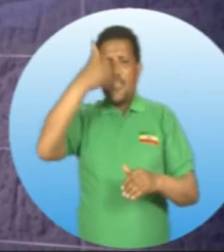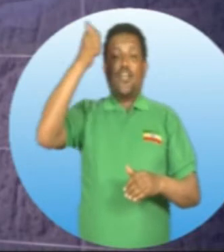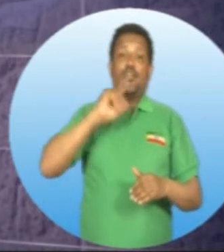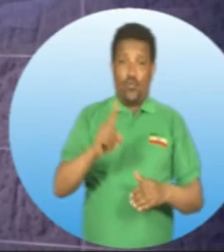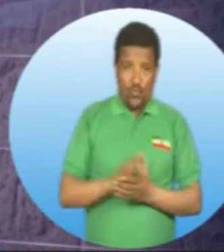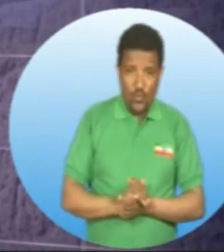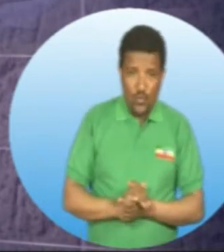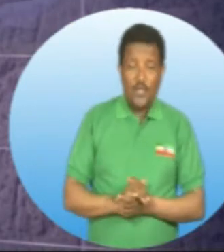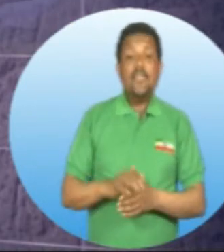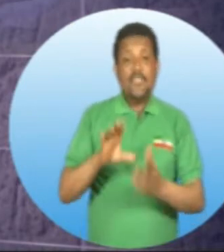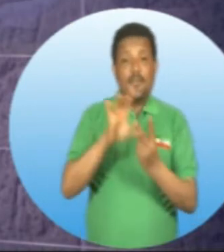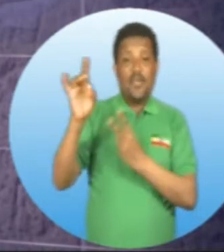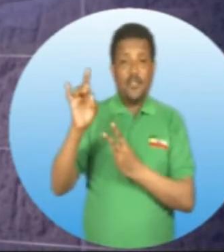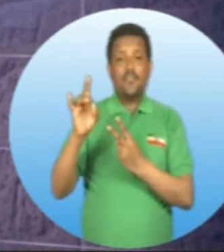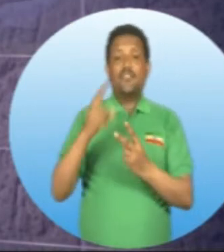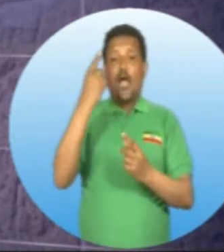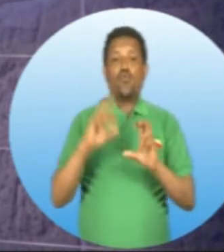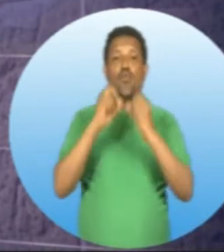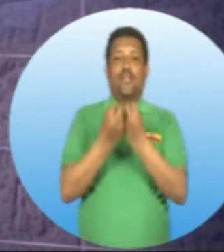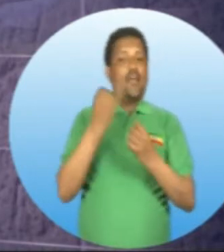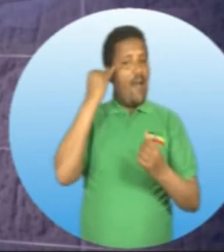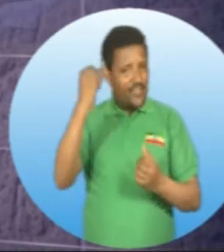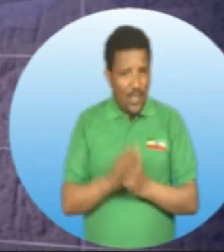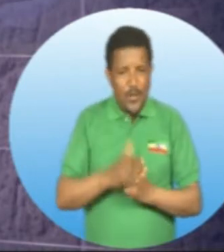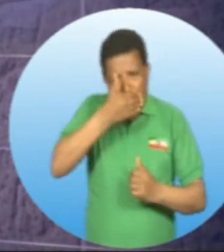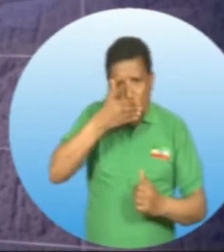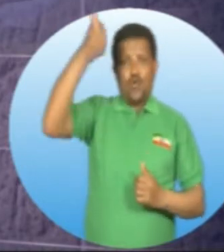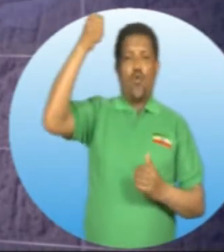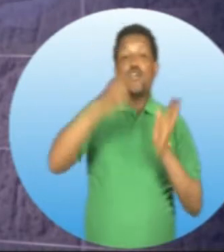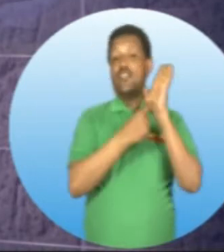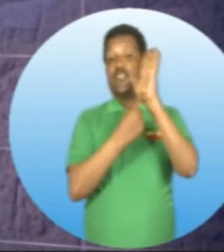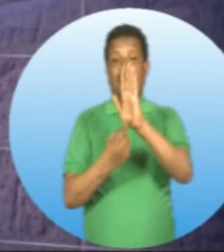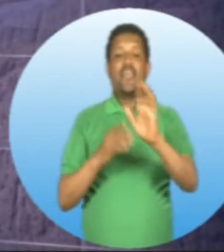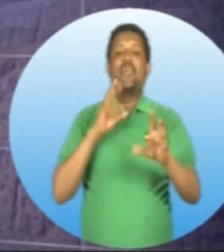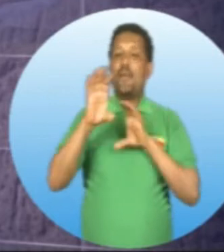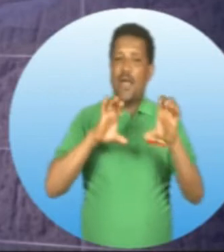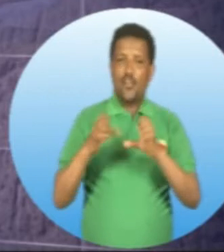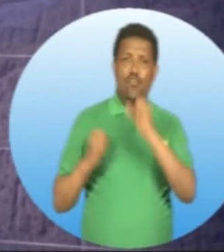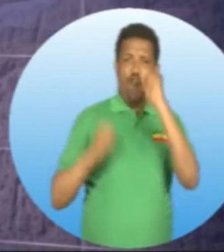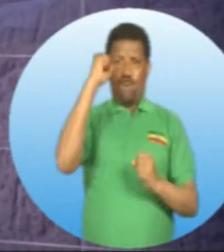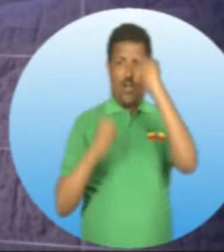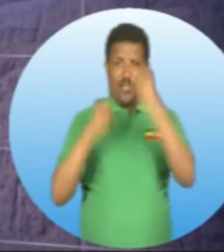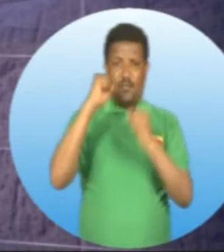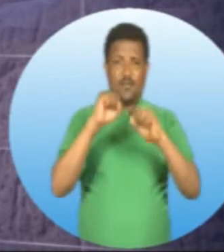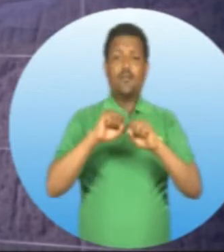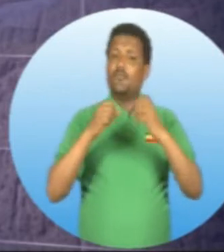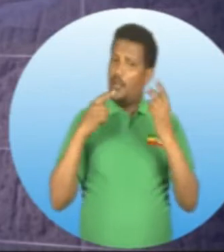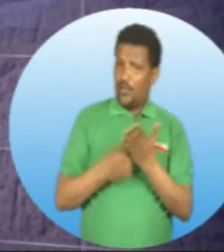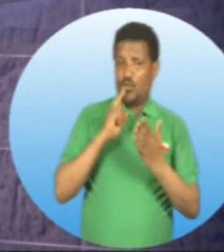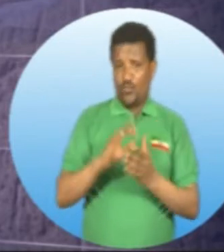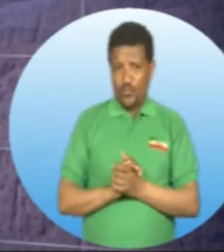ወይም የተሻለ ሆኖ እንዲመረጥ የአንዱ ወገን ሐሳብ ልቆ እንዲታይ የሚያደርግ የፉክክር መግለጫ